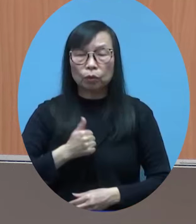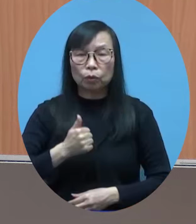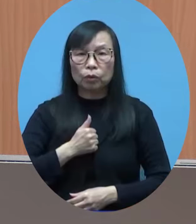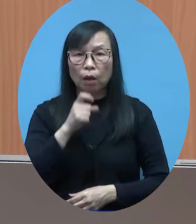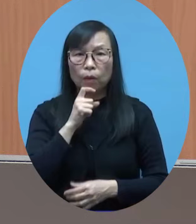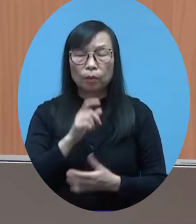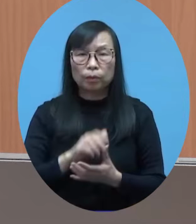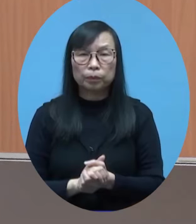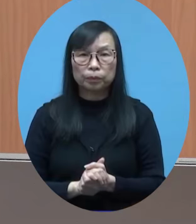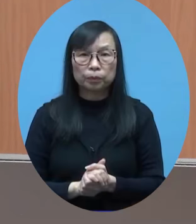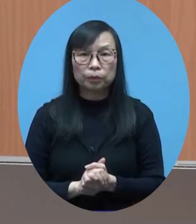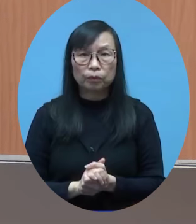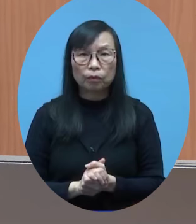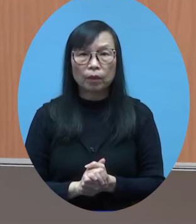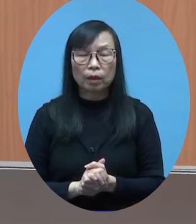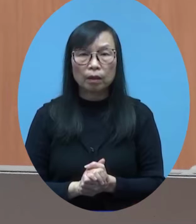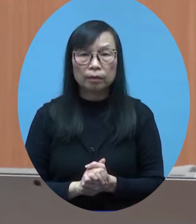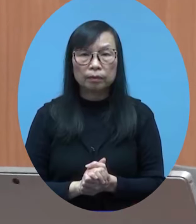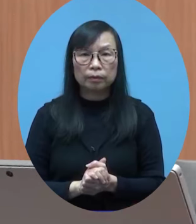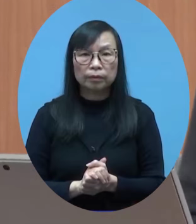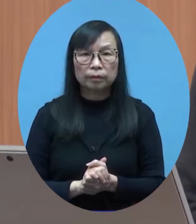喺邊前邊邊度？